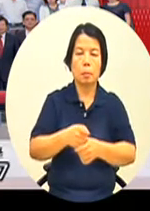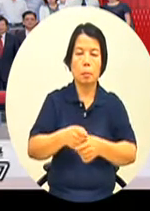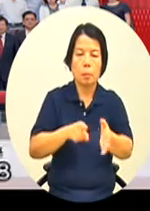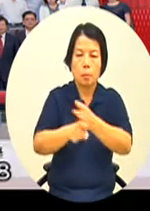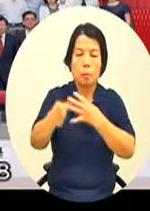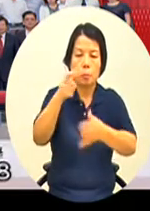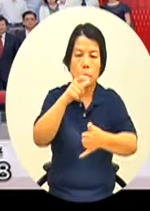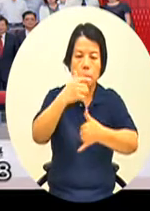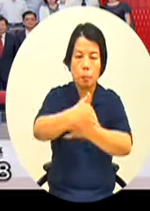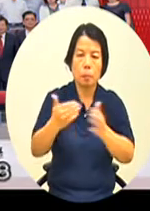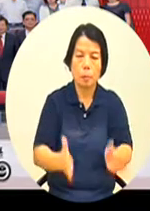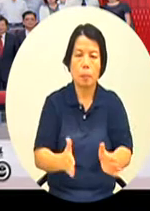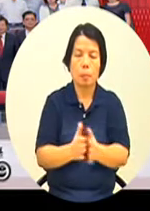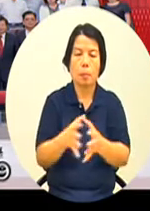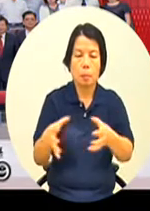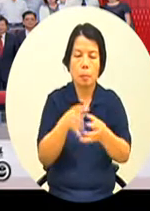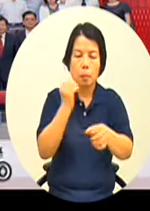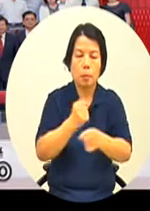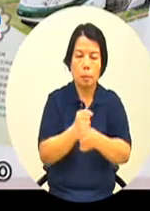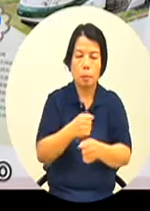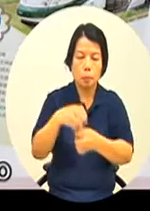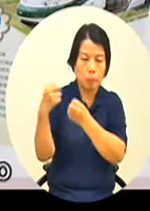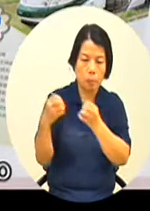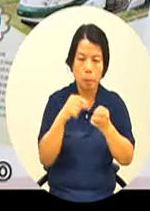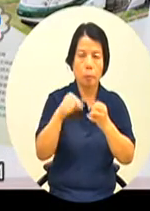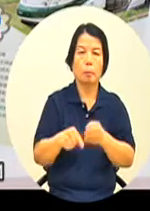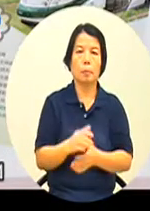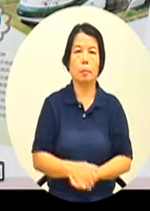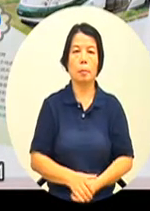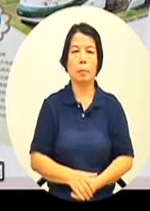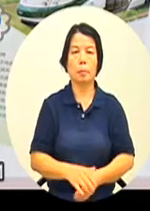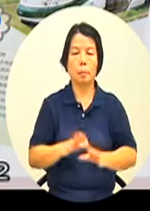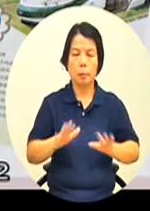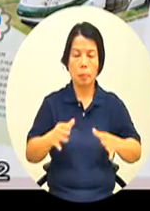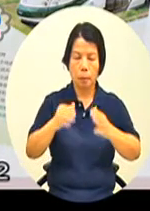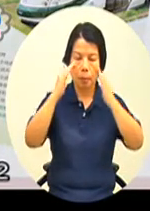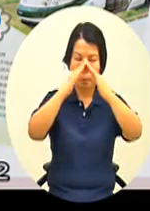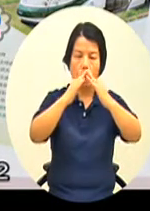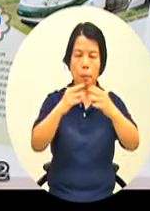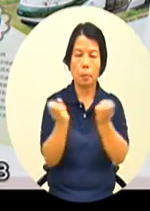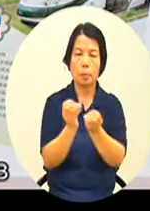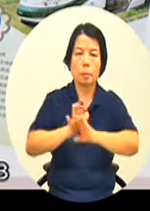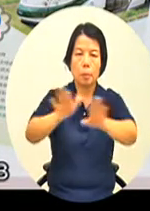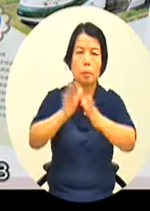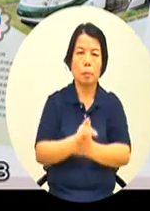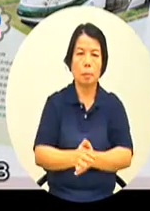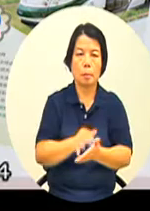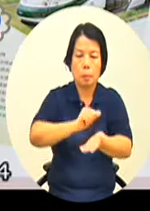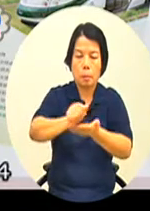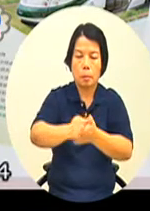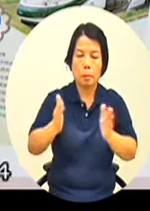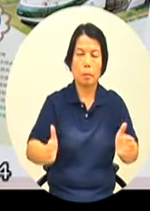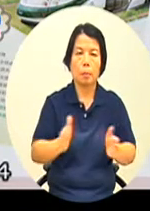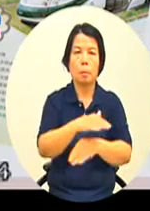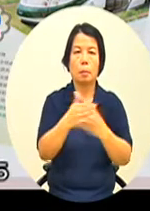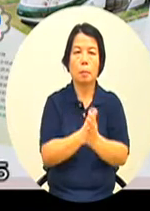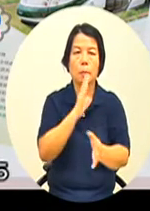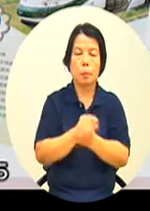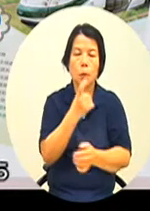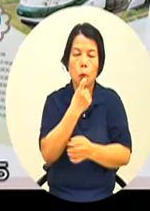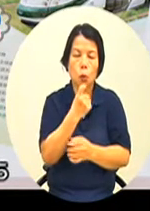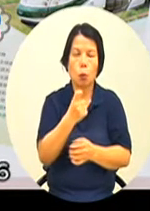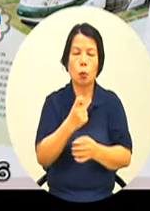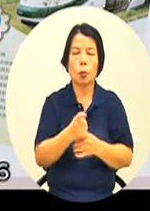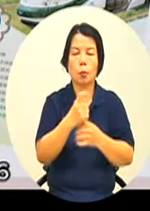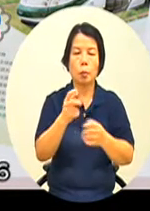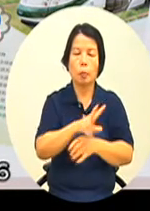合作开班等议题进行讨论。那我们的城市发展半月刊第20期智慧交通绿色运输已经